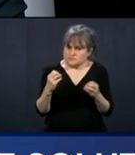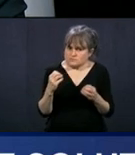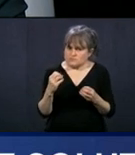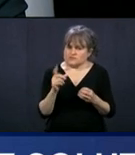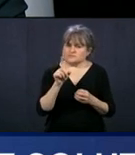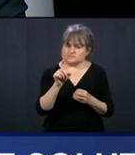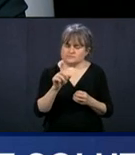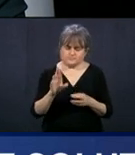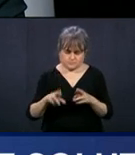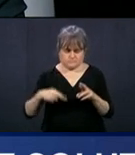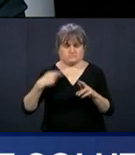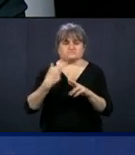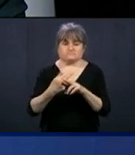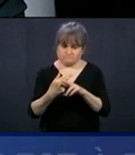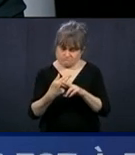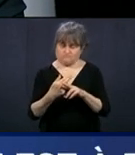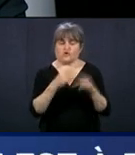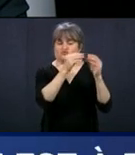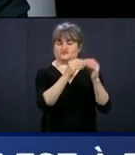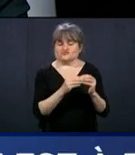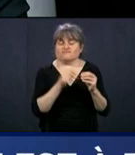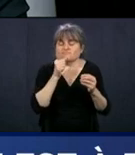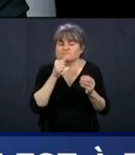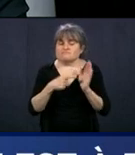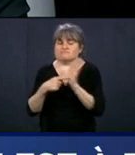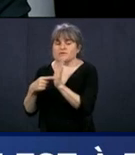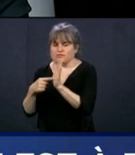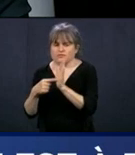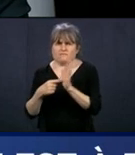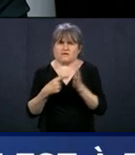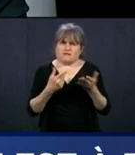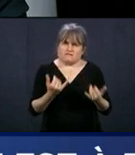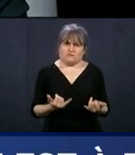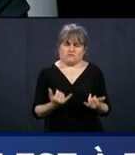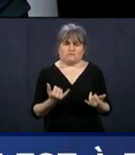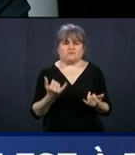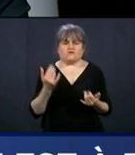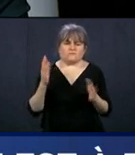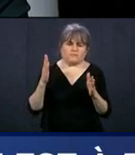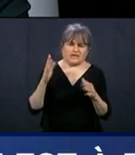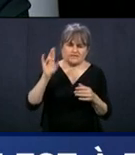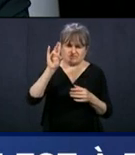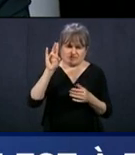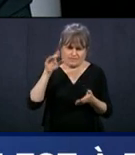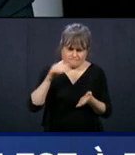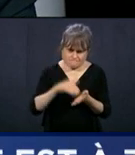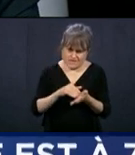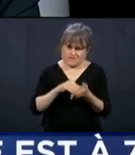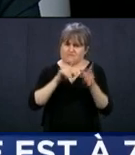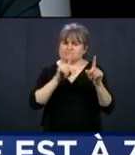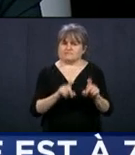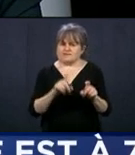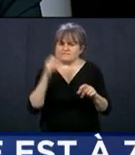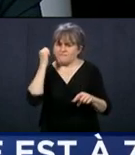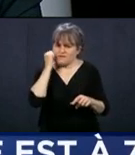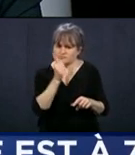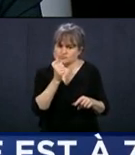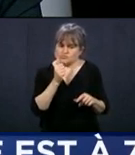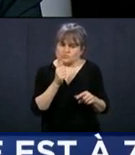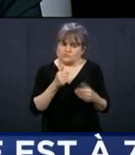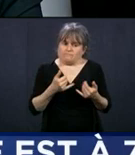faites, notamment hier, dans des cliniques qu'on n'a pas eues comme telles, mais on est autour de 7 000 encore. Il faut aussi comprendre